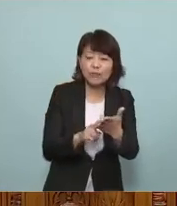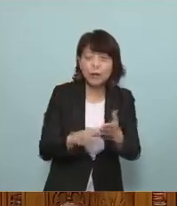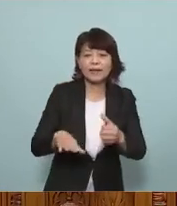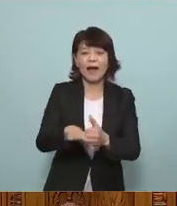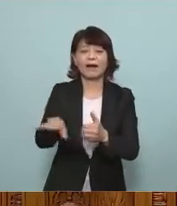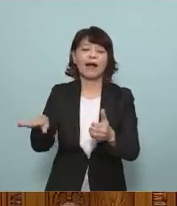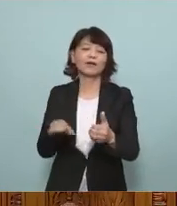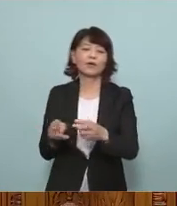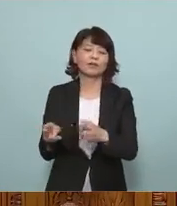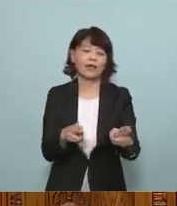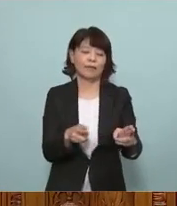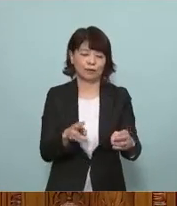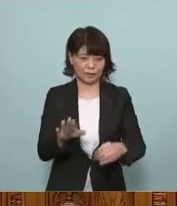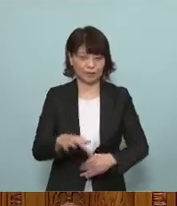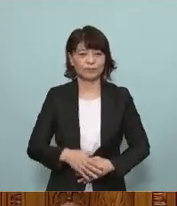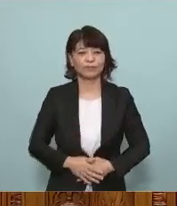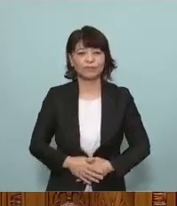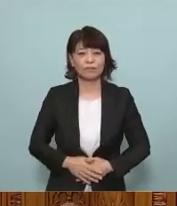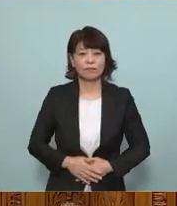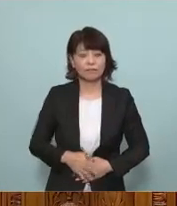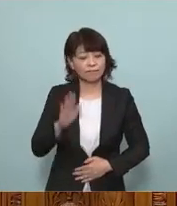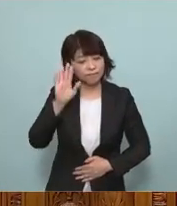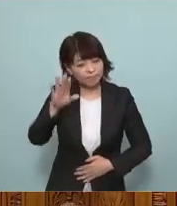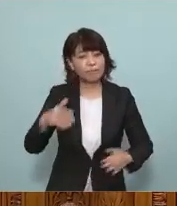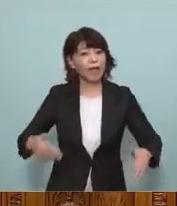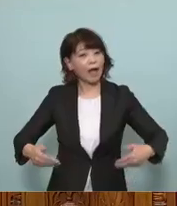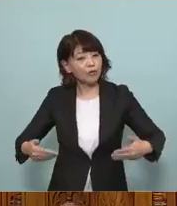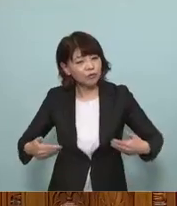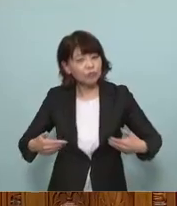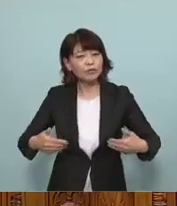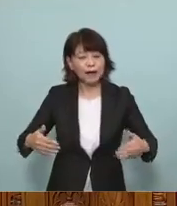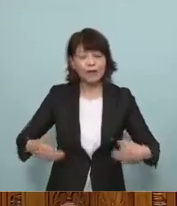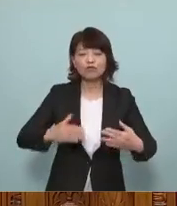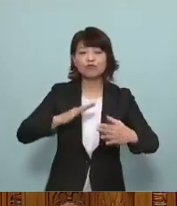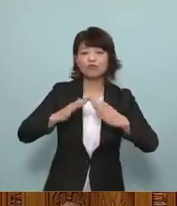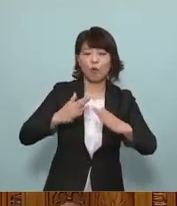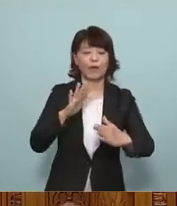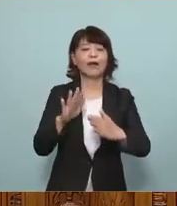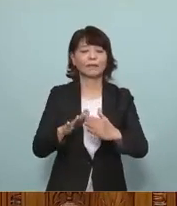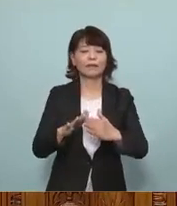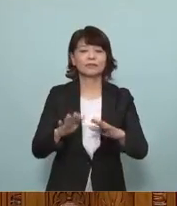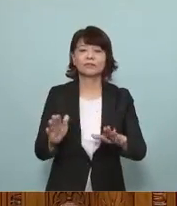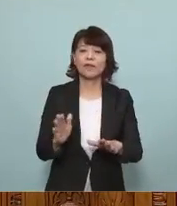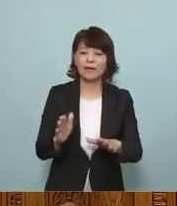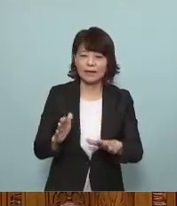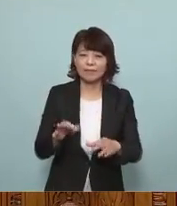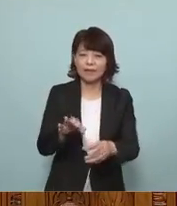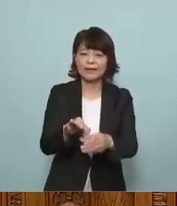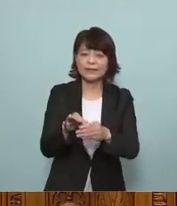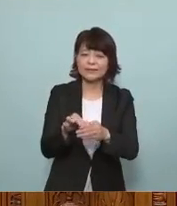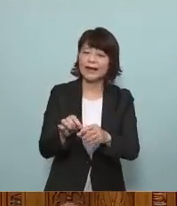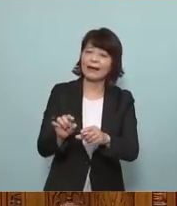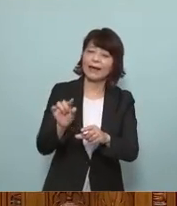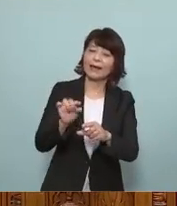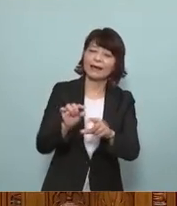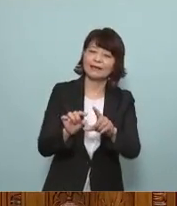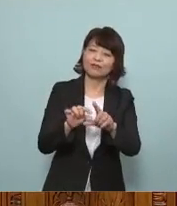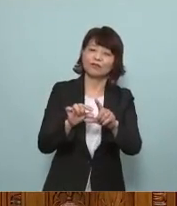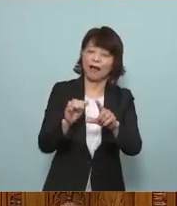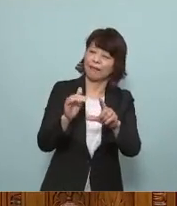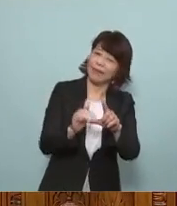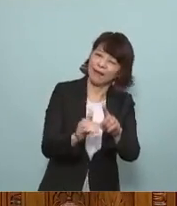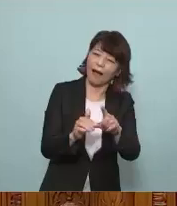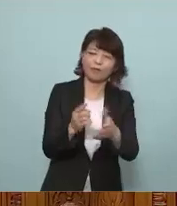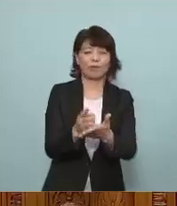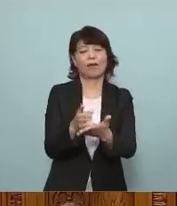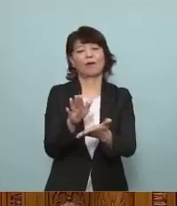めます。春には春闘があります。近年、賃上げ率の低下傾向が続いていますが、このト